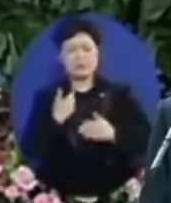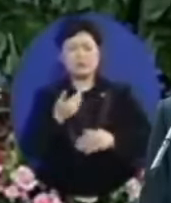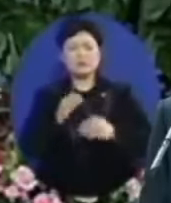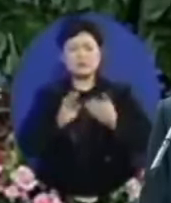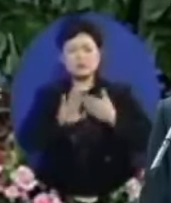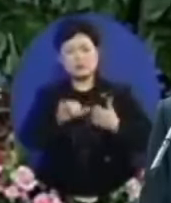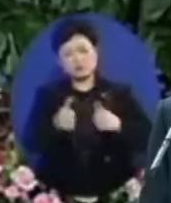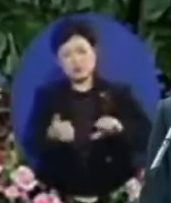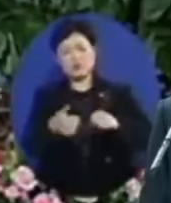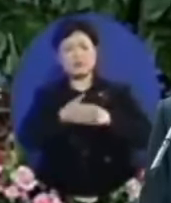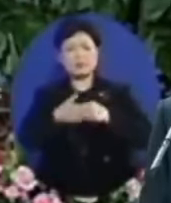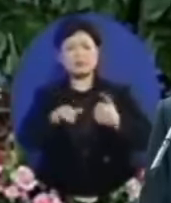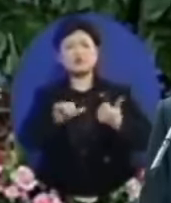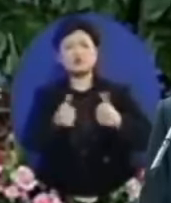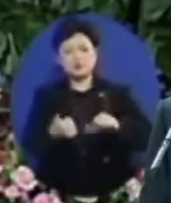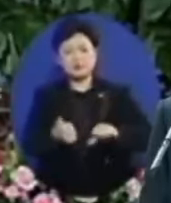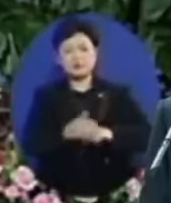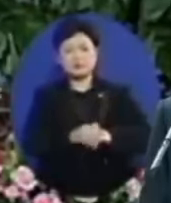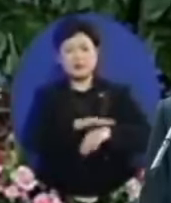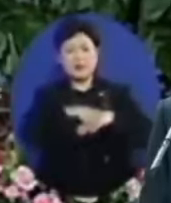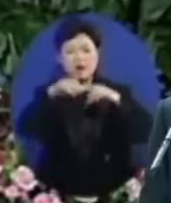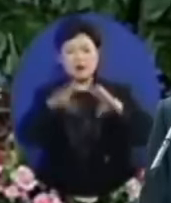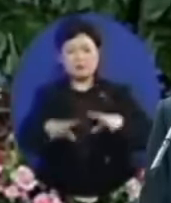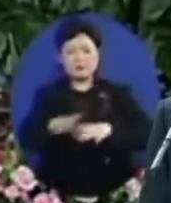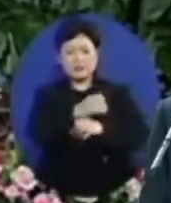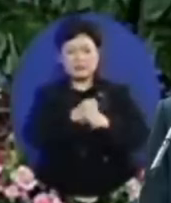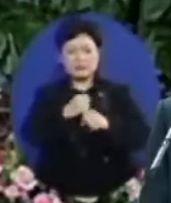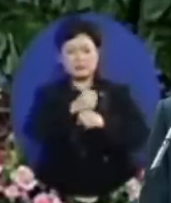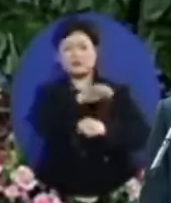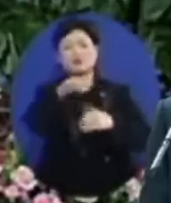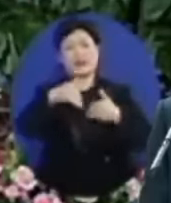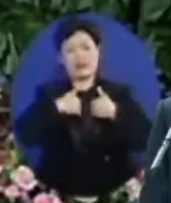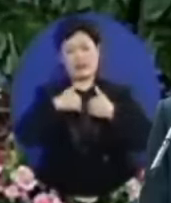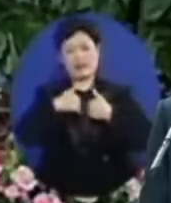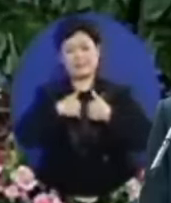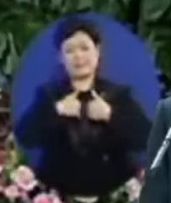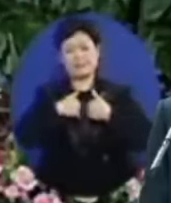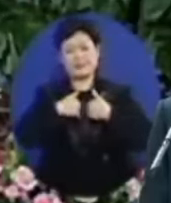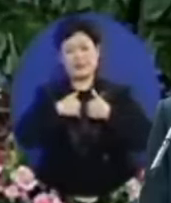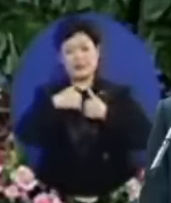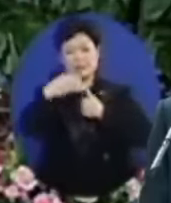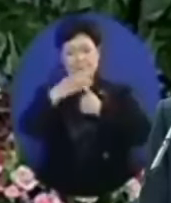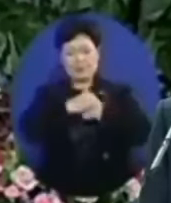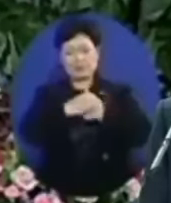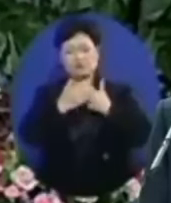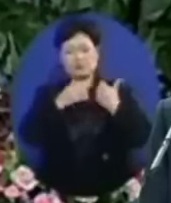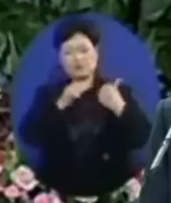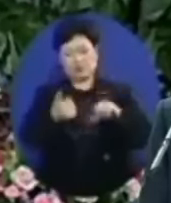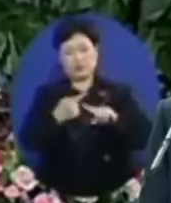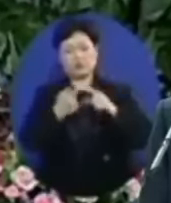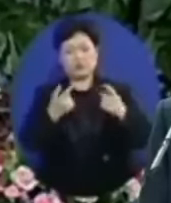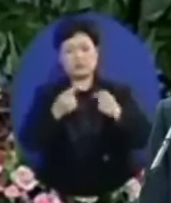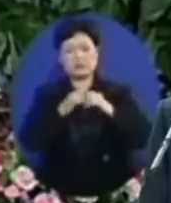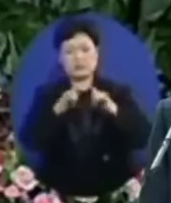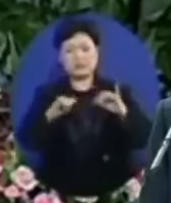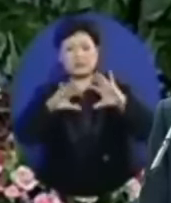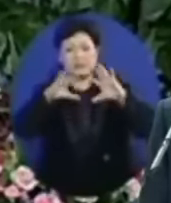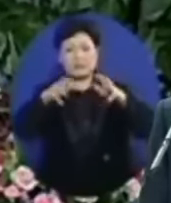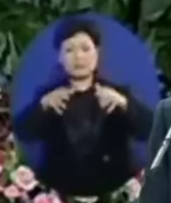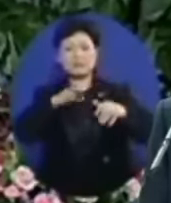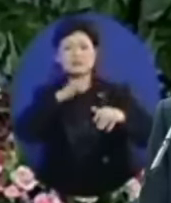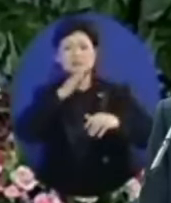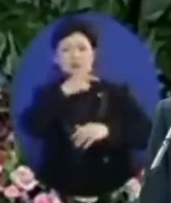죽어야 하니까 죽음은 허무의 짐을 우리에게 짊어지워 주는 것입니다. 사람이 아무리 세상에서 잘났다